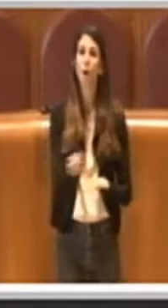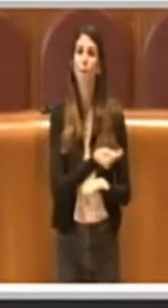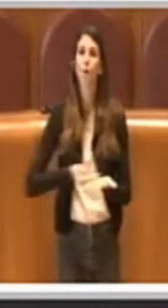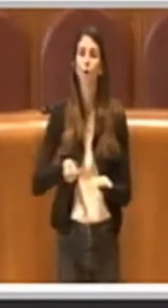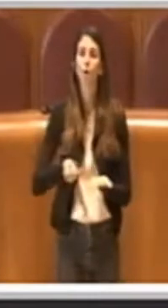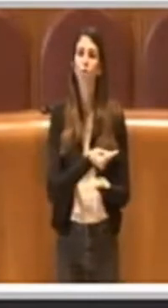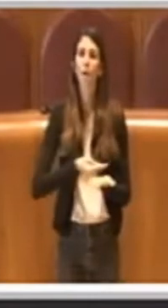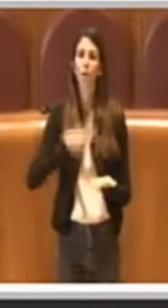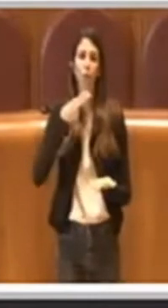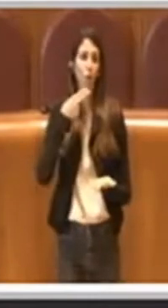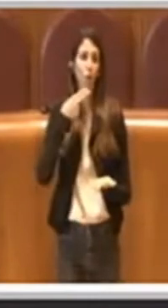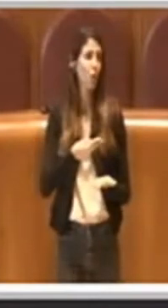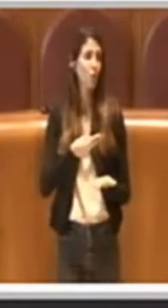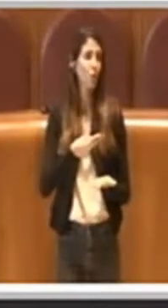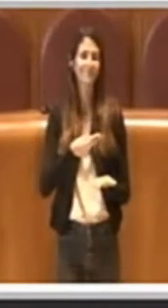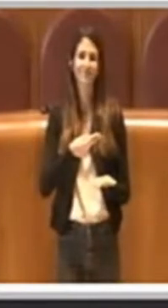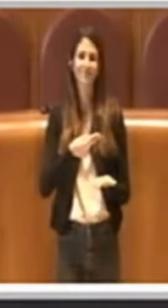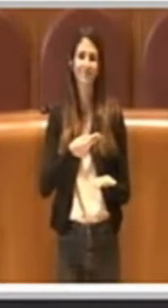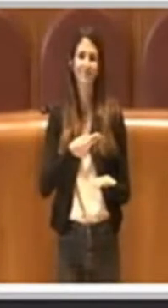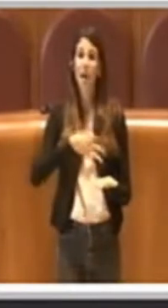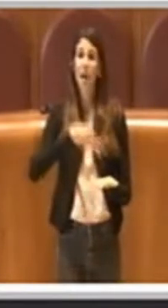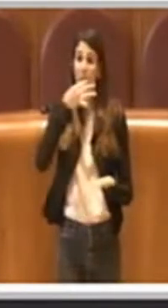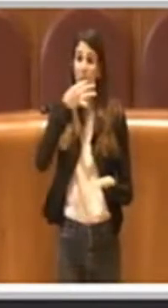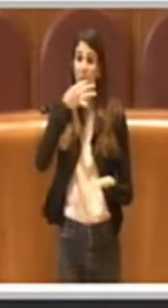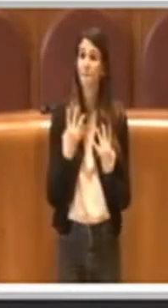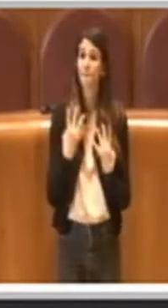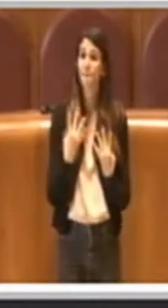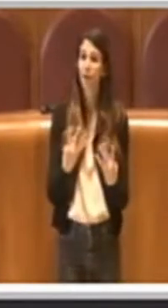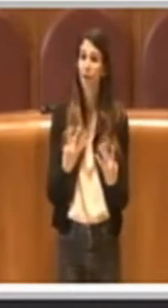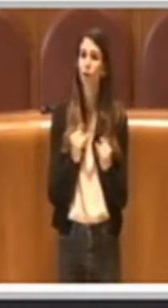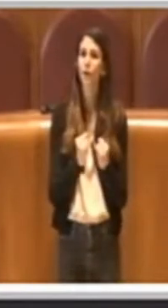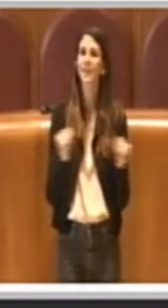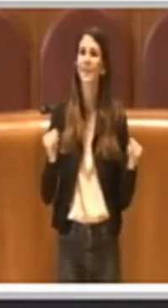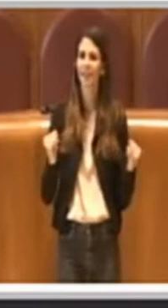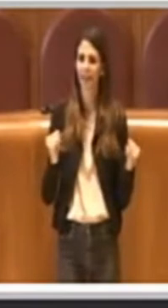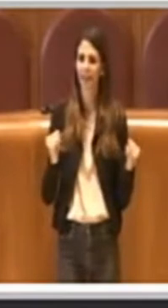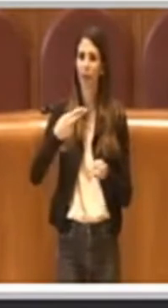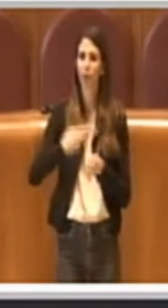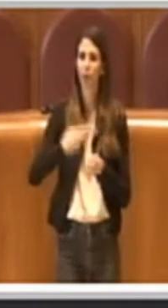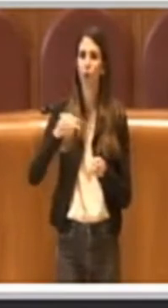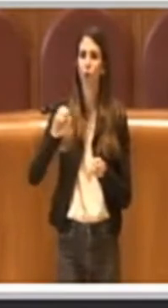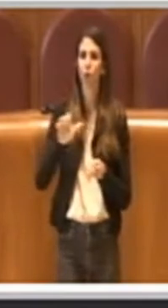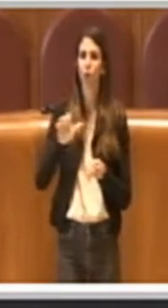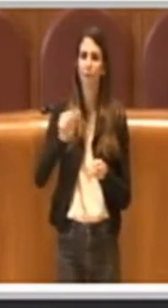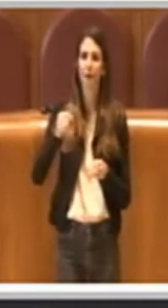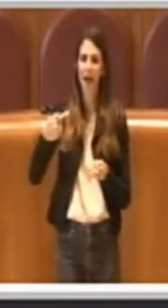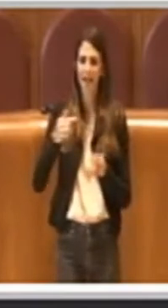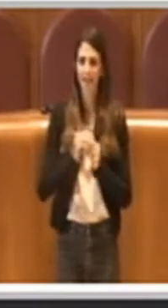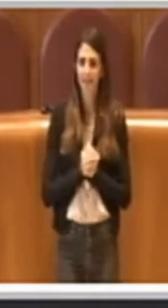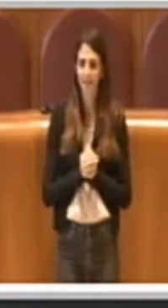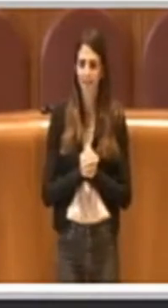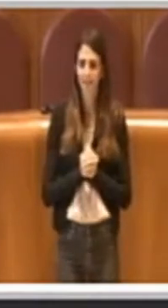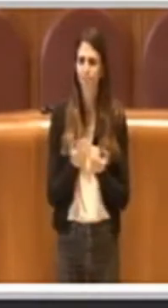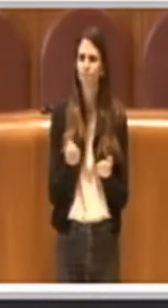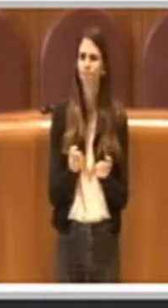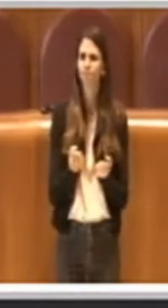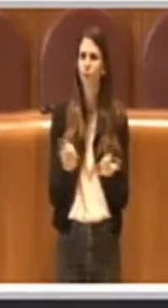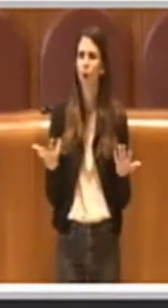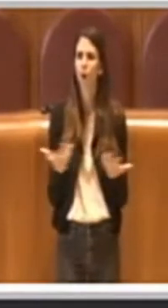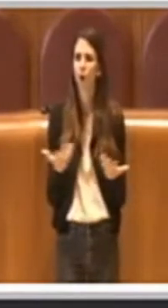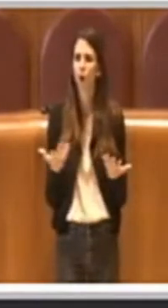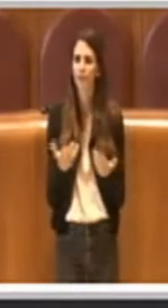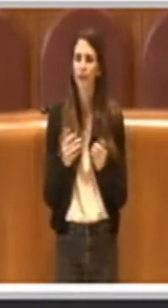definito del parco lineare di roma est e in realtà si sostanzia in una